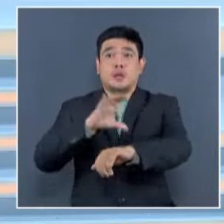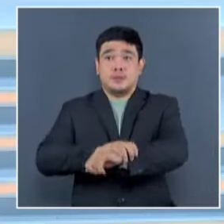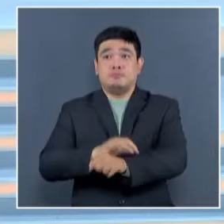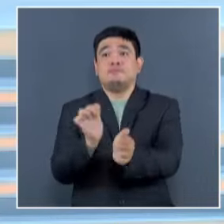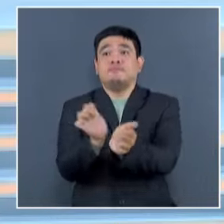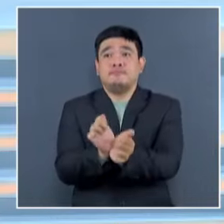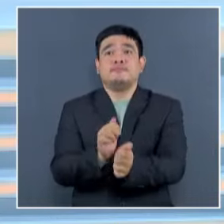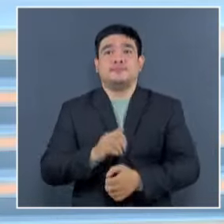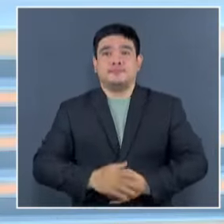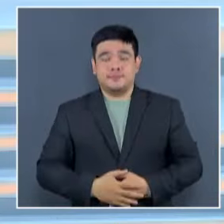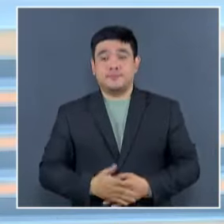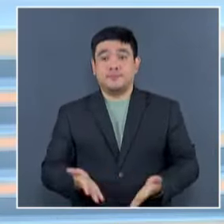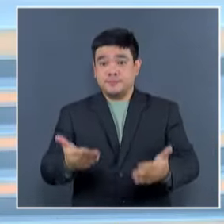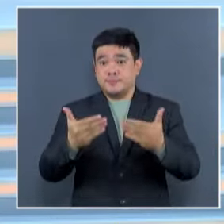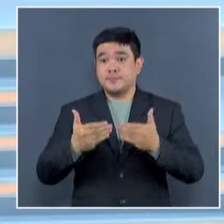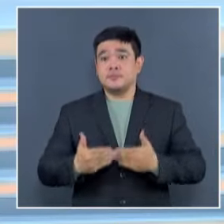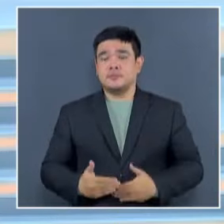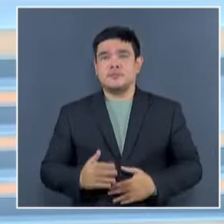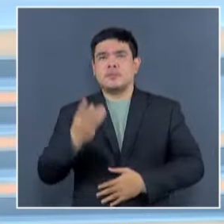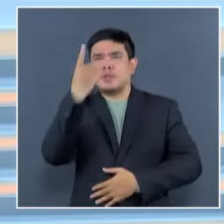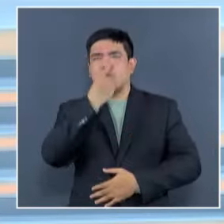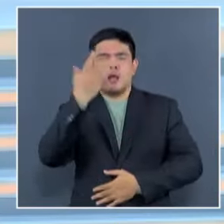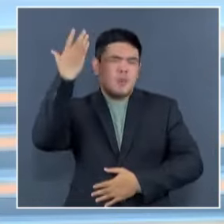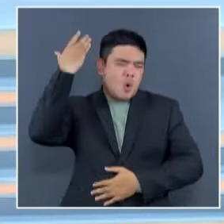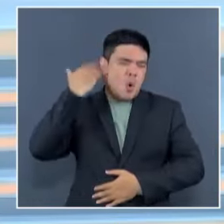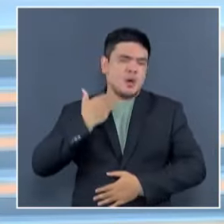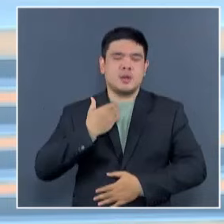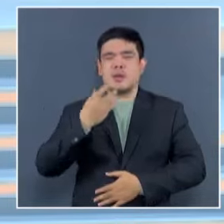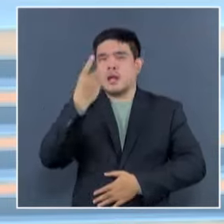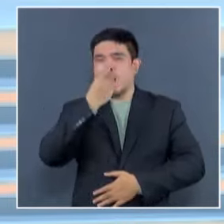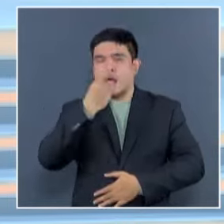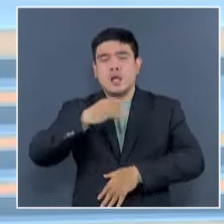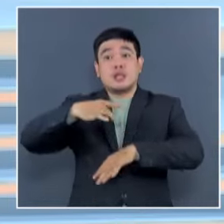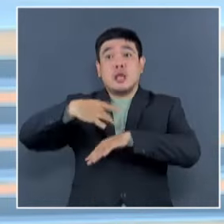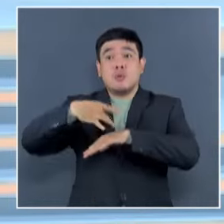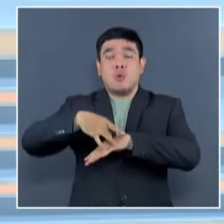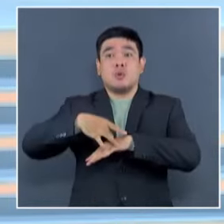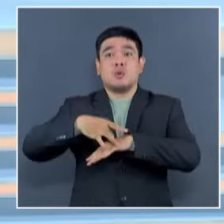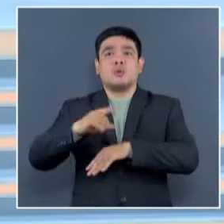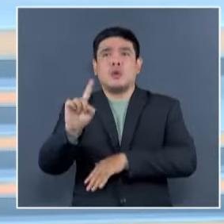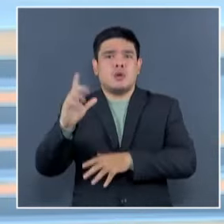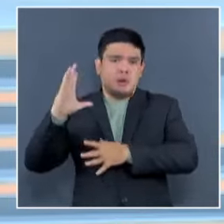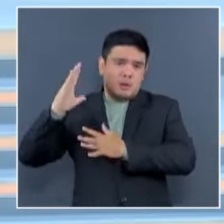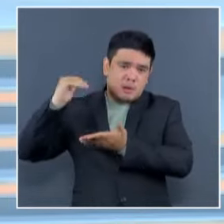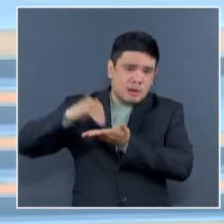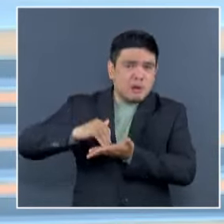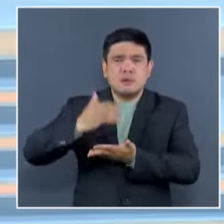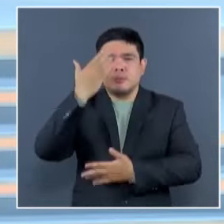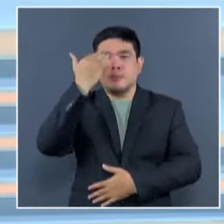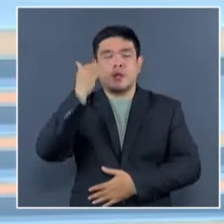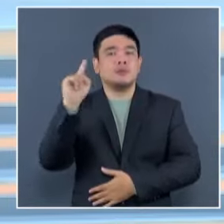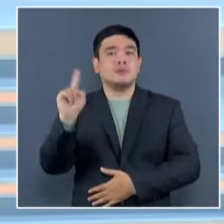เรื่องคุณแตงโมมาอีกแล้วครับคุณผู้ชมฮะจริงๆคดีเนี่ยพิพากษาไปแล้วฮะแต่หลายคนตั้งคำถามบอกมันกลับมาเป็นข่าวอยู่แล้วเหรออย่างที่เราบ